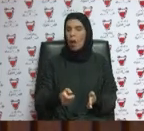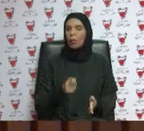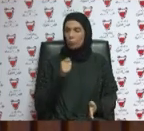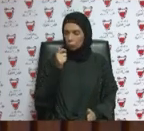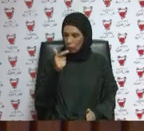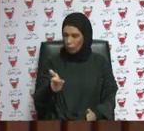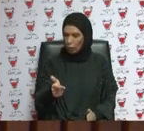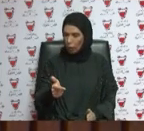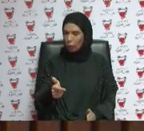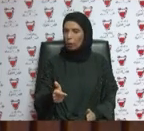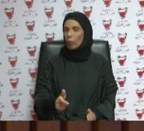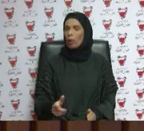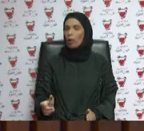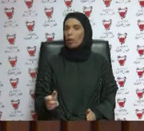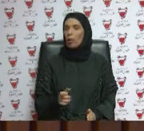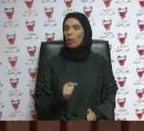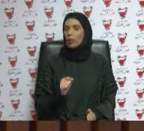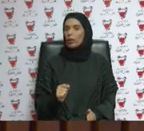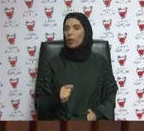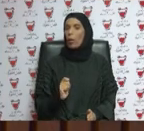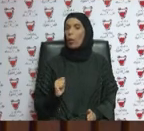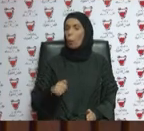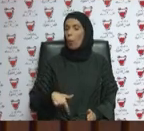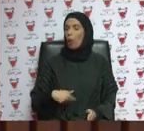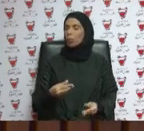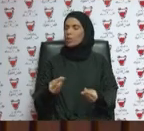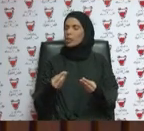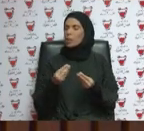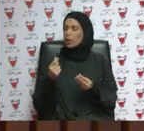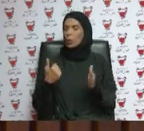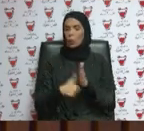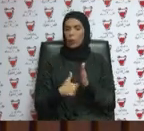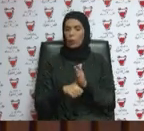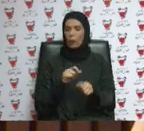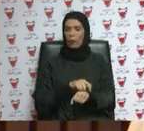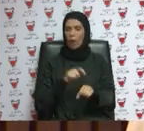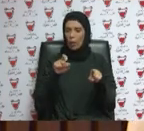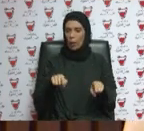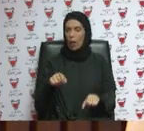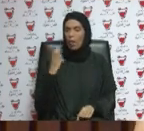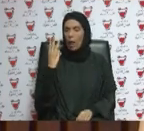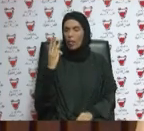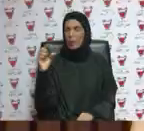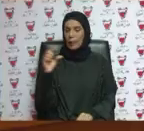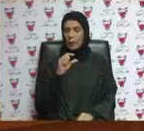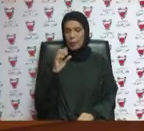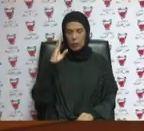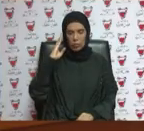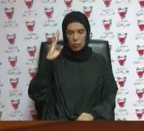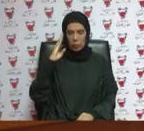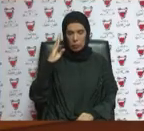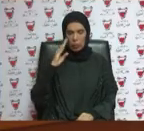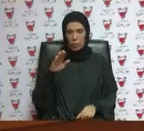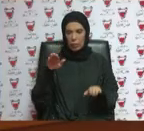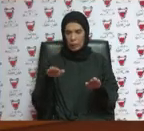نعم تحفظ على أن المواطن يستلم راتبه في هذه الفترة. فودي أشكر